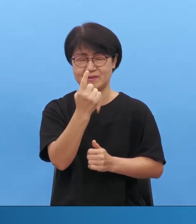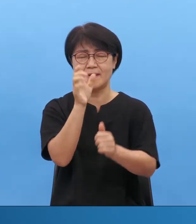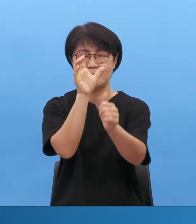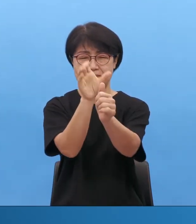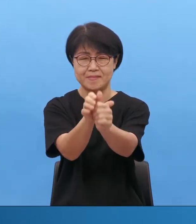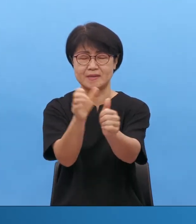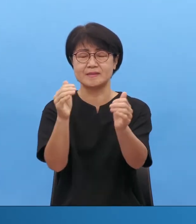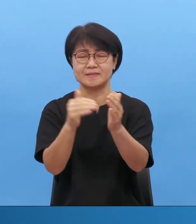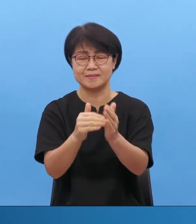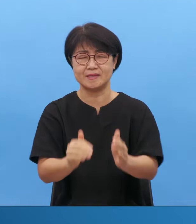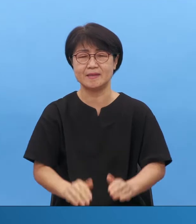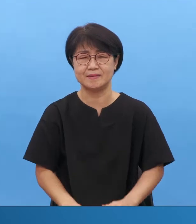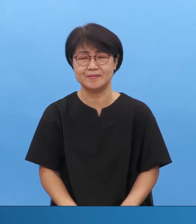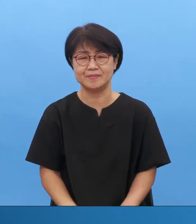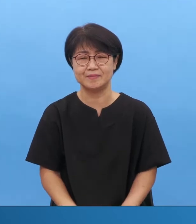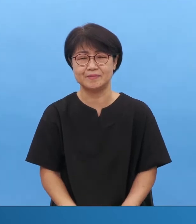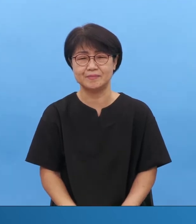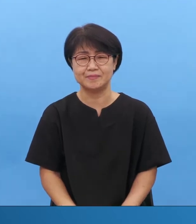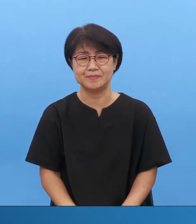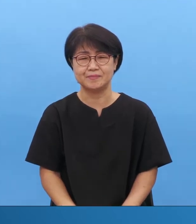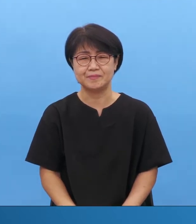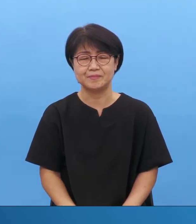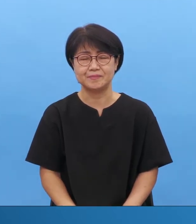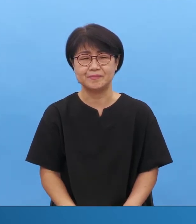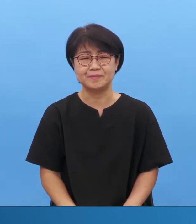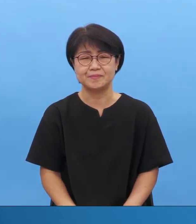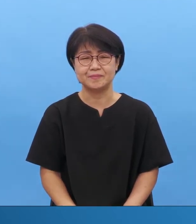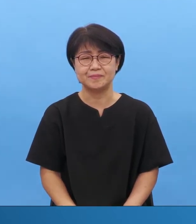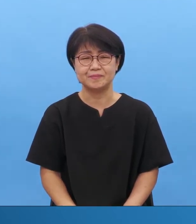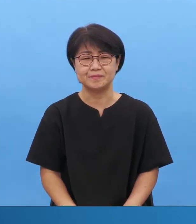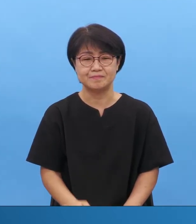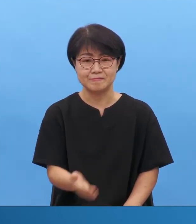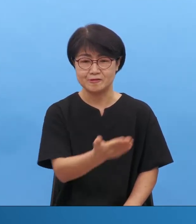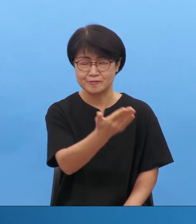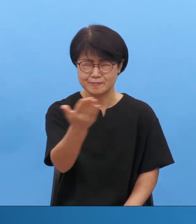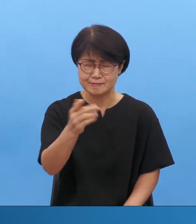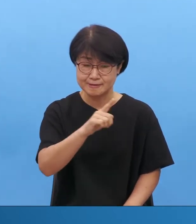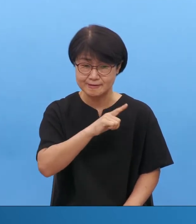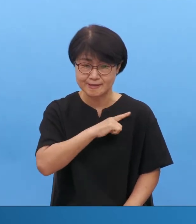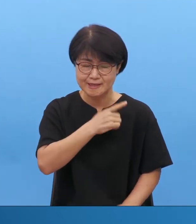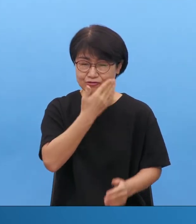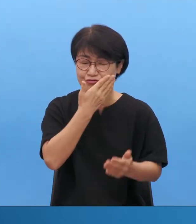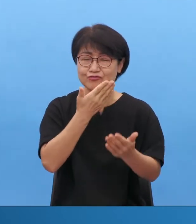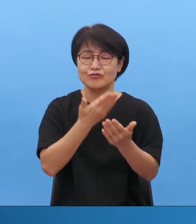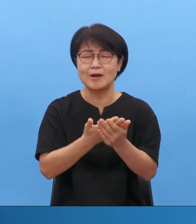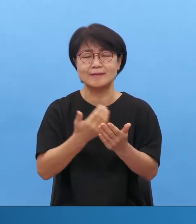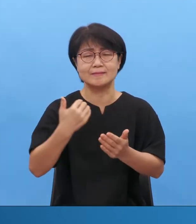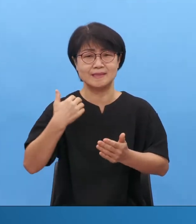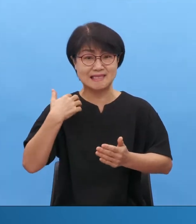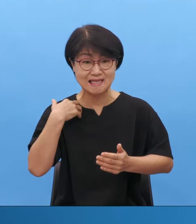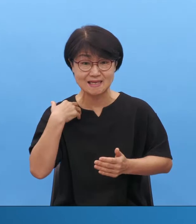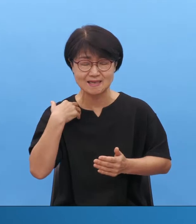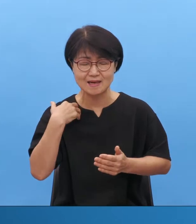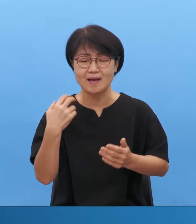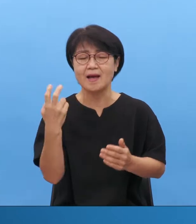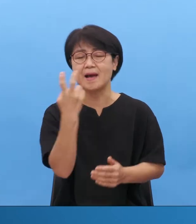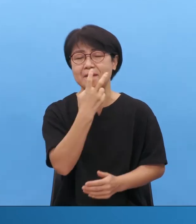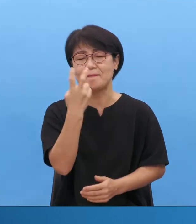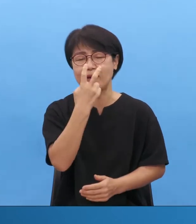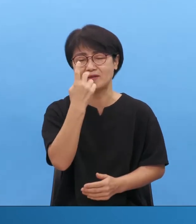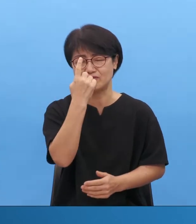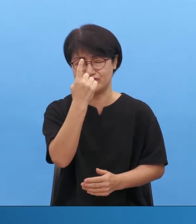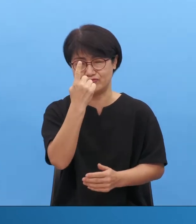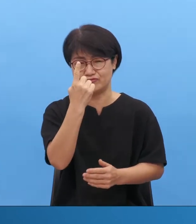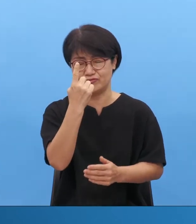모두 하는 역할이 있겠지만은 제일 중요한 게 이제 파수꾼이었죠. And I'm sure that everybody has their specific roles, but this is so important,